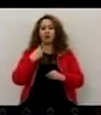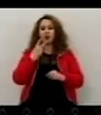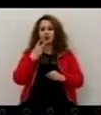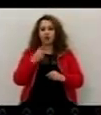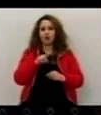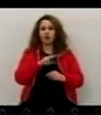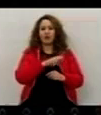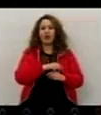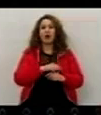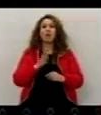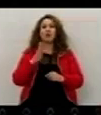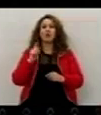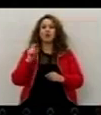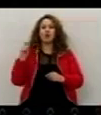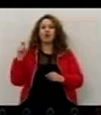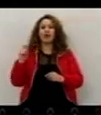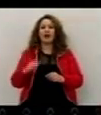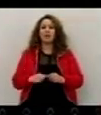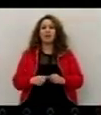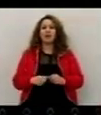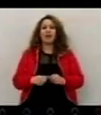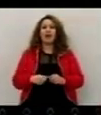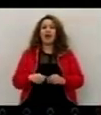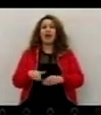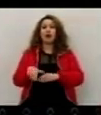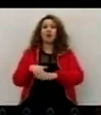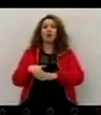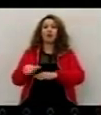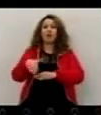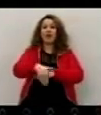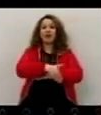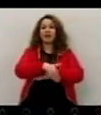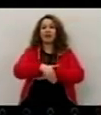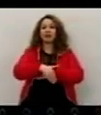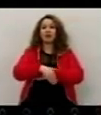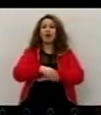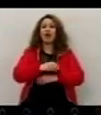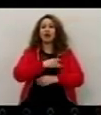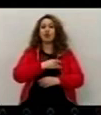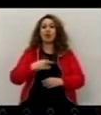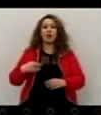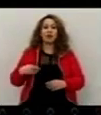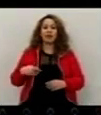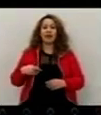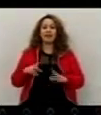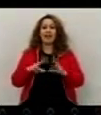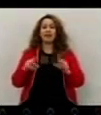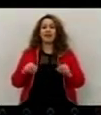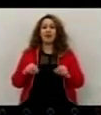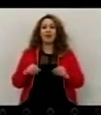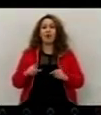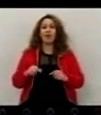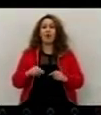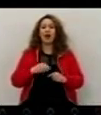مختار. وكذا توفير التغطية الصحية الحيوانية عن طريق المصالح البيطرية عبر تعزيز